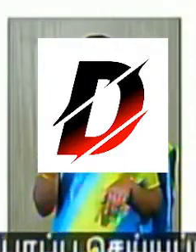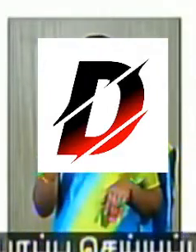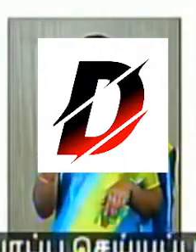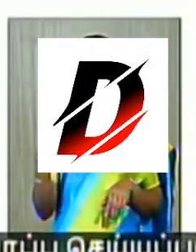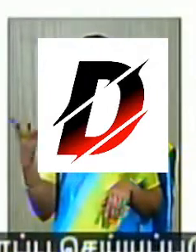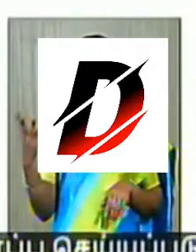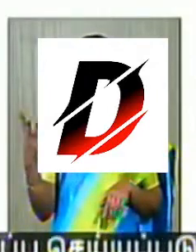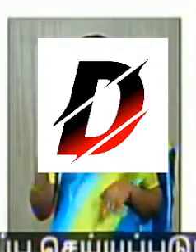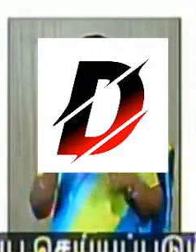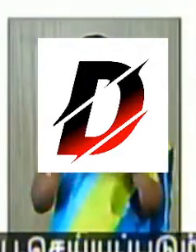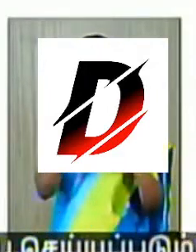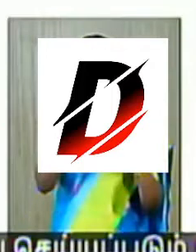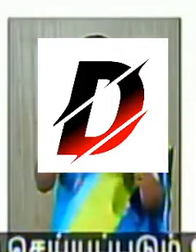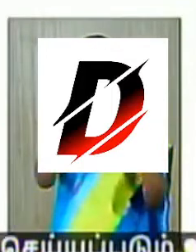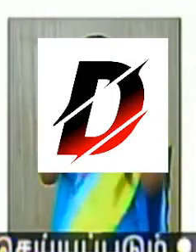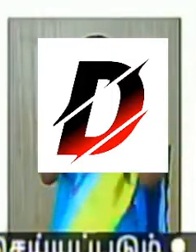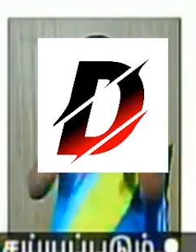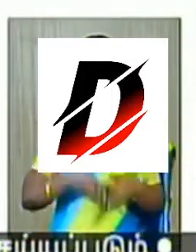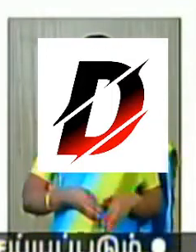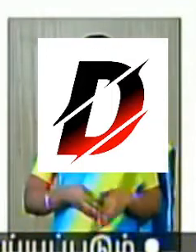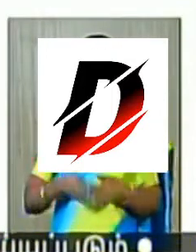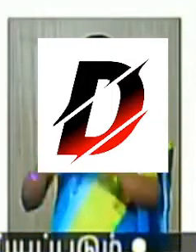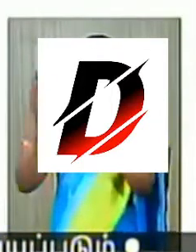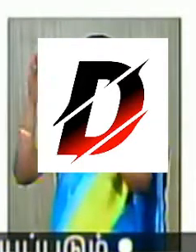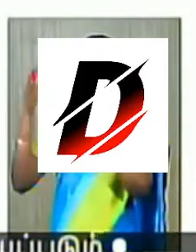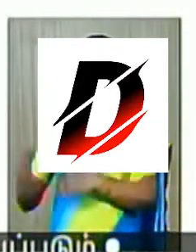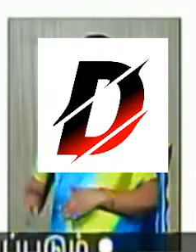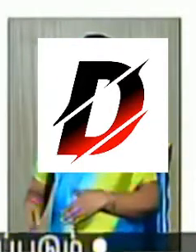-3க்கும் +3க்கும் 0 போட்டுக்கலாம், எப்பயும் போல போட்டாச்சா?